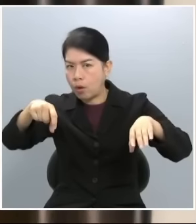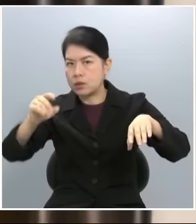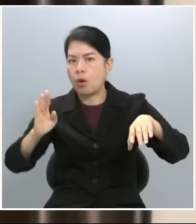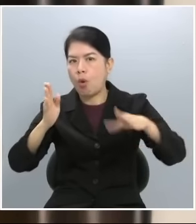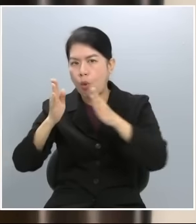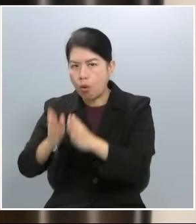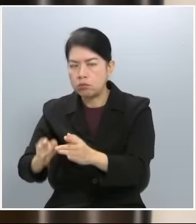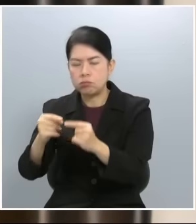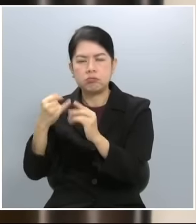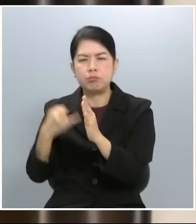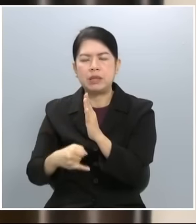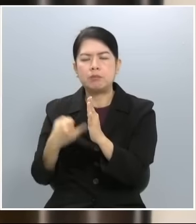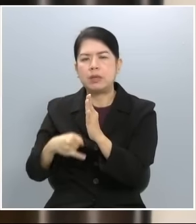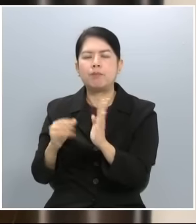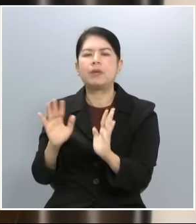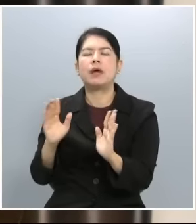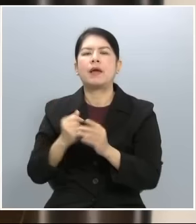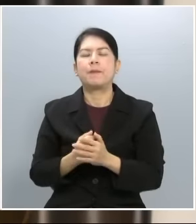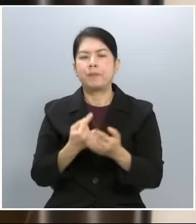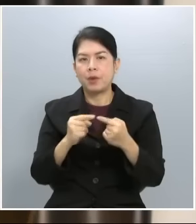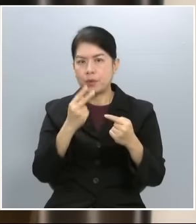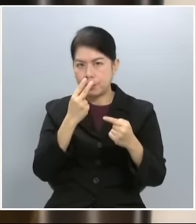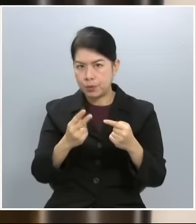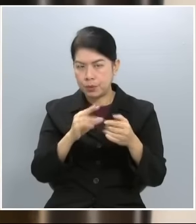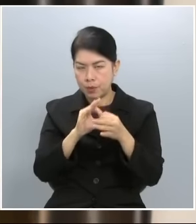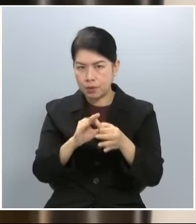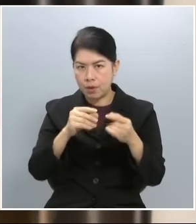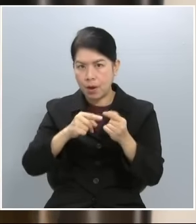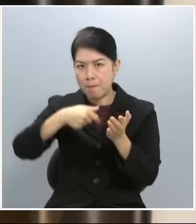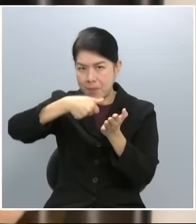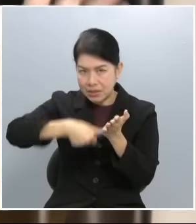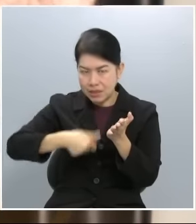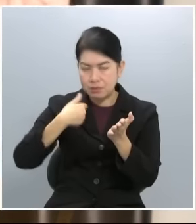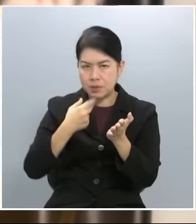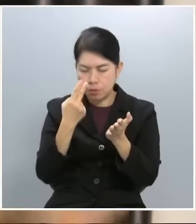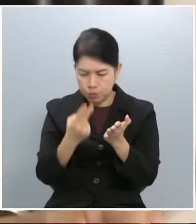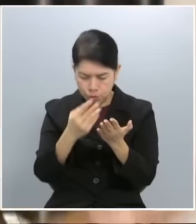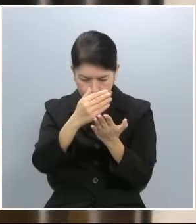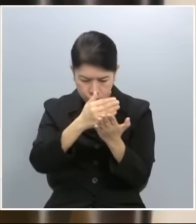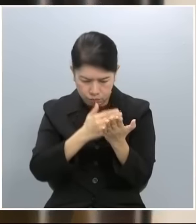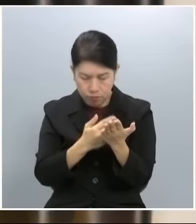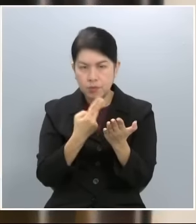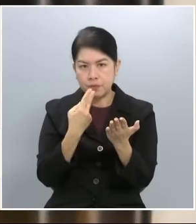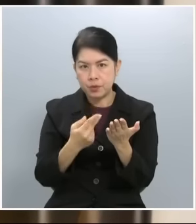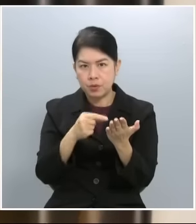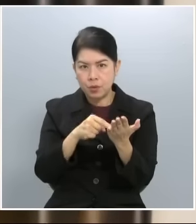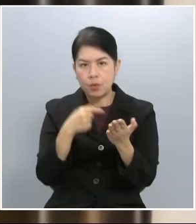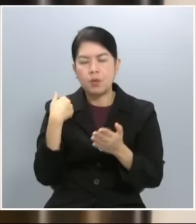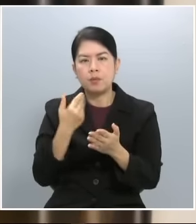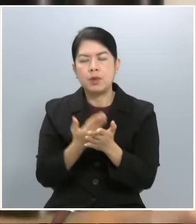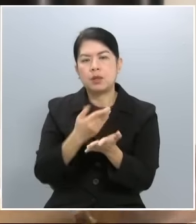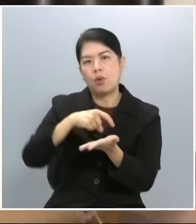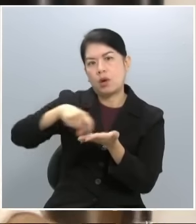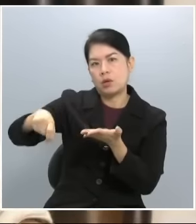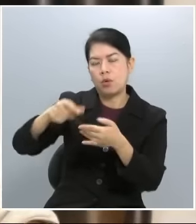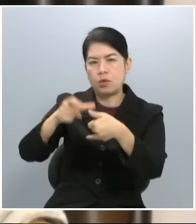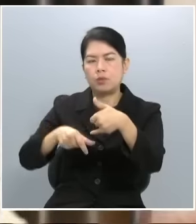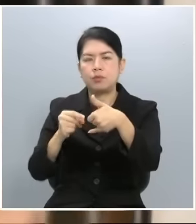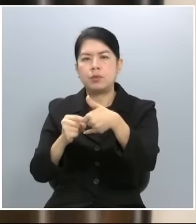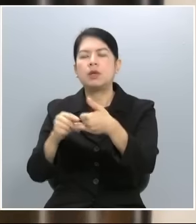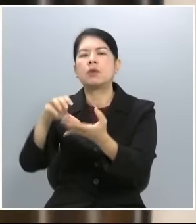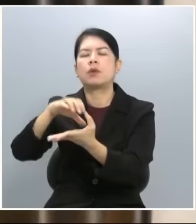ในสเตทเมนต์นะครับหลักฐานการโอนเงินเนี่ยก็มีการโอนออกไปไม่ใช่เฉพาะของพี่จูนนะครับก็ยังมีโอนไปบุคคล